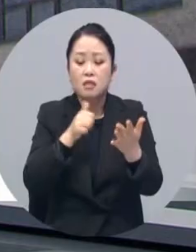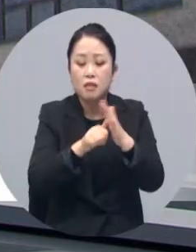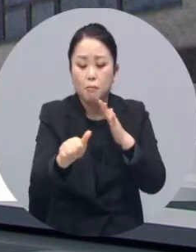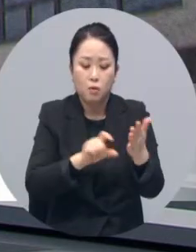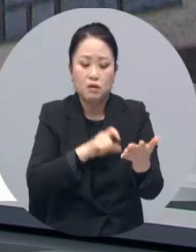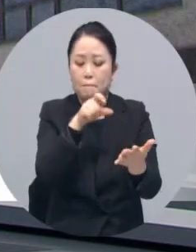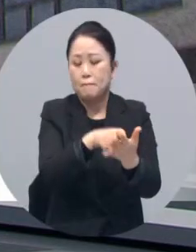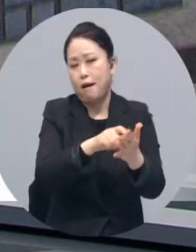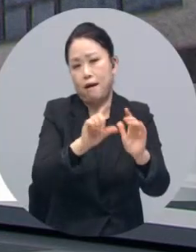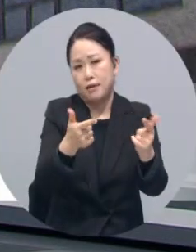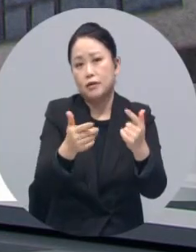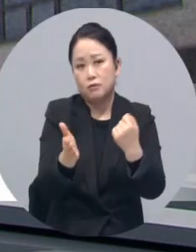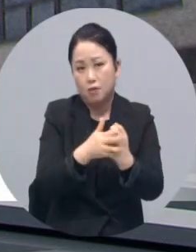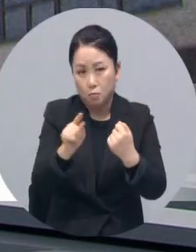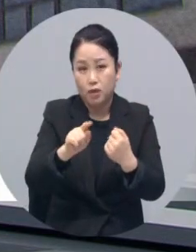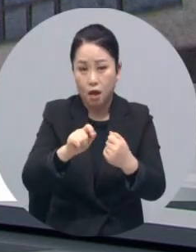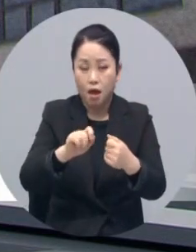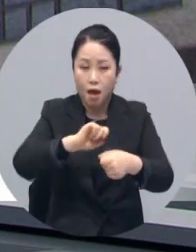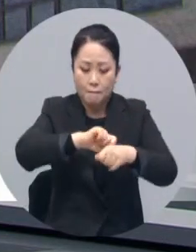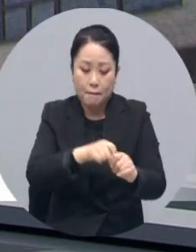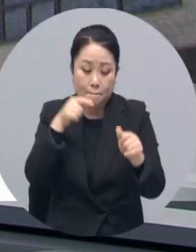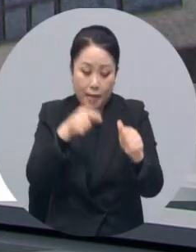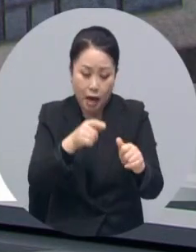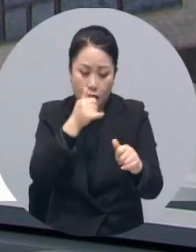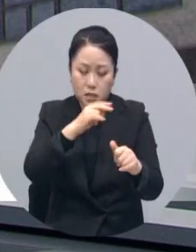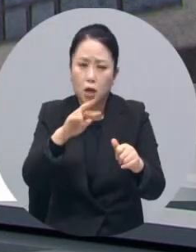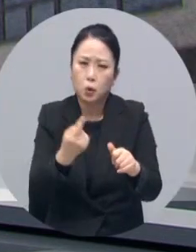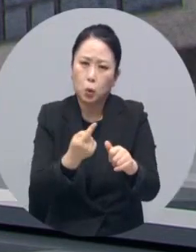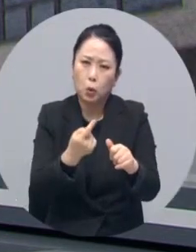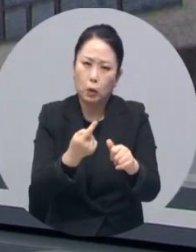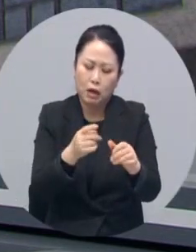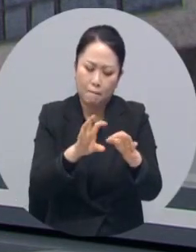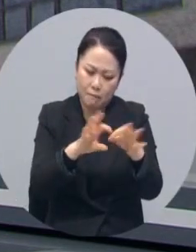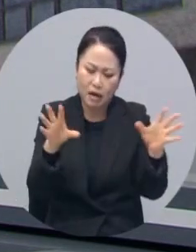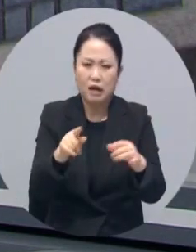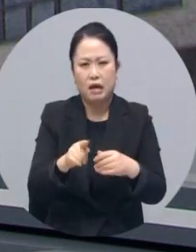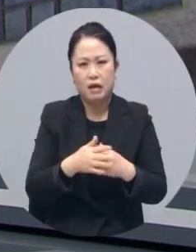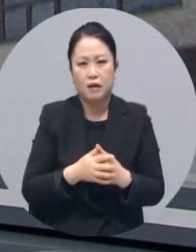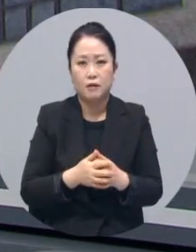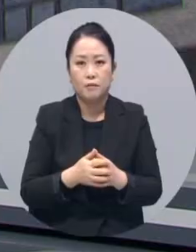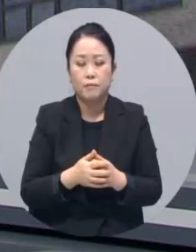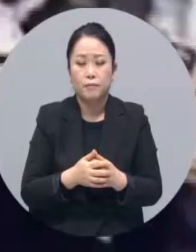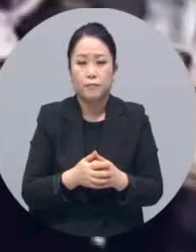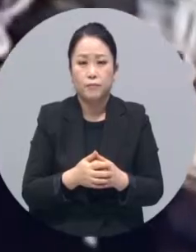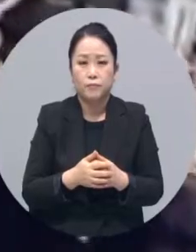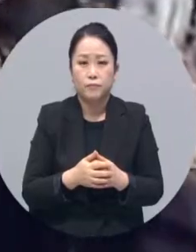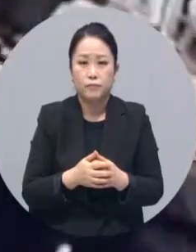해도 행정처분 대상에선 모두 제외됩니다. 조민희 기자가 취재했습니다.